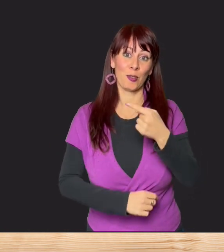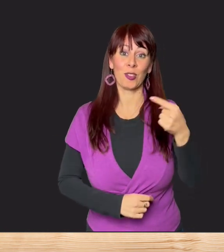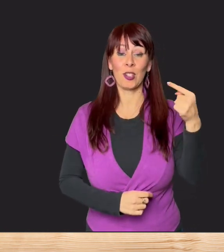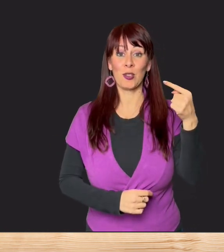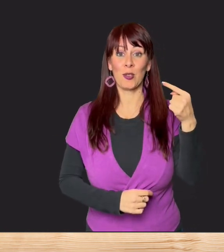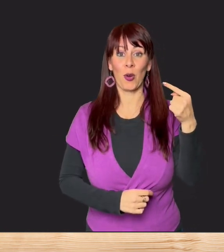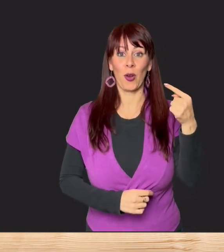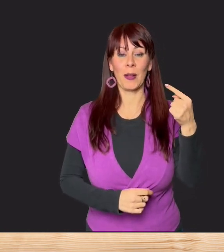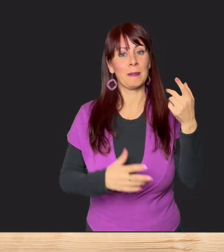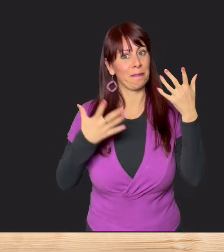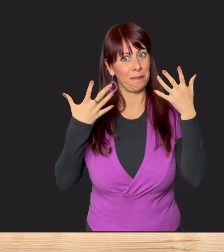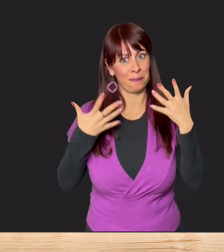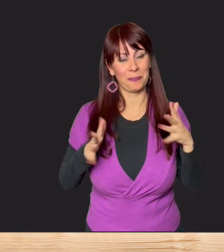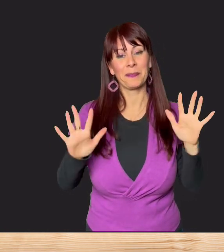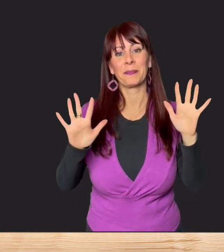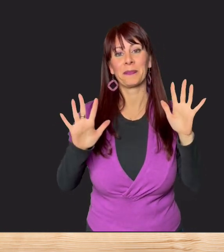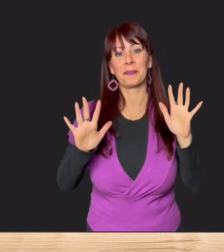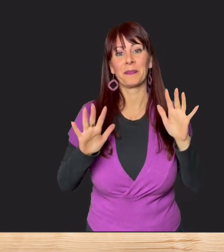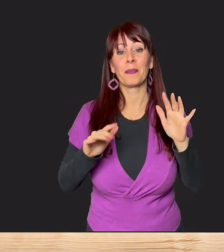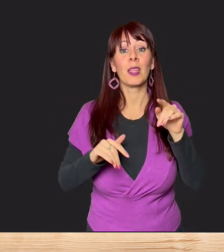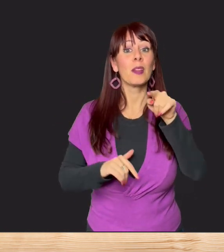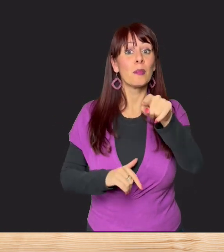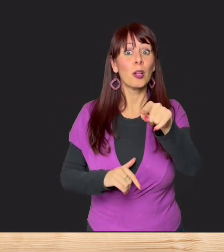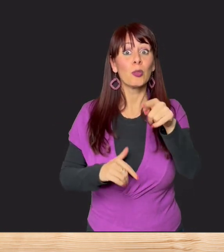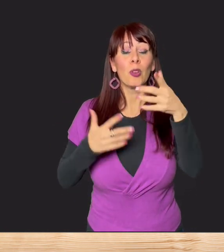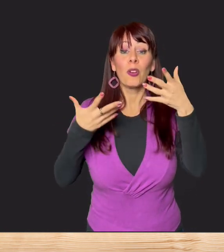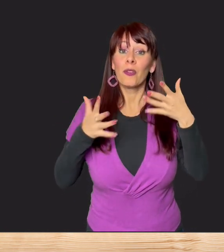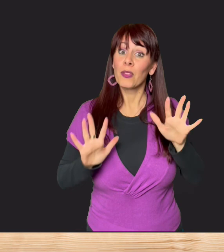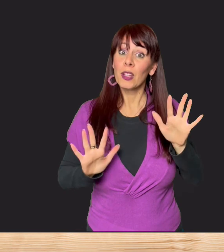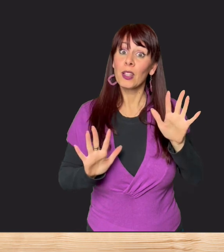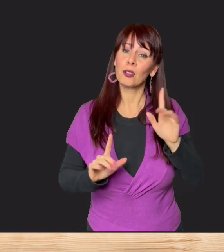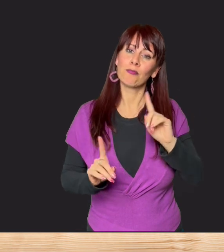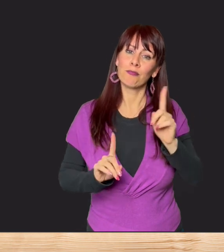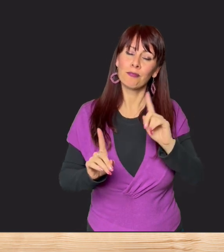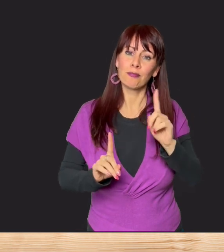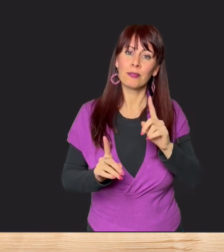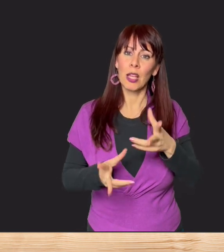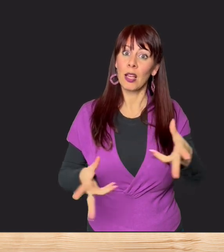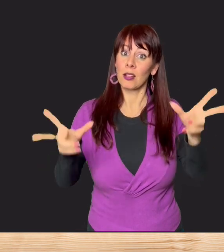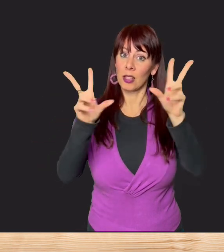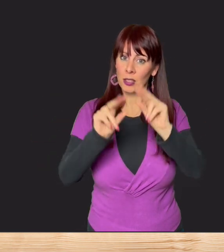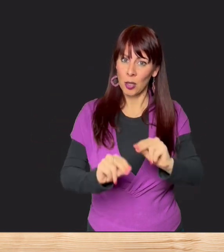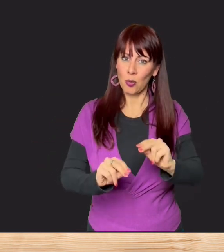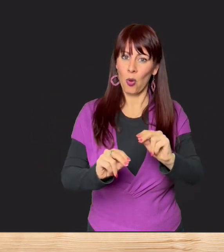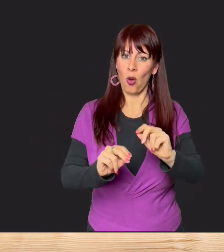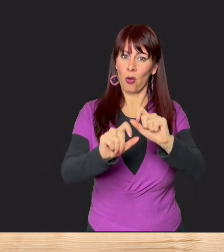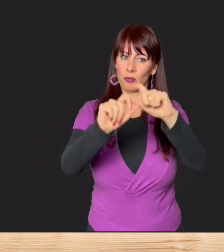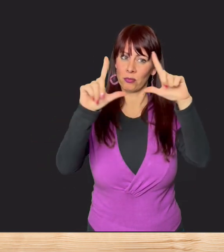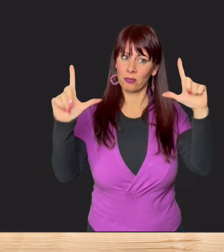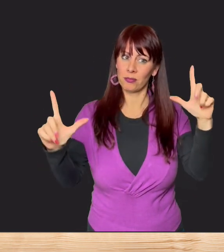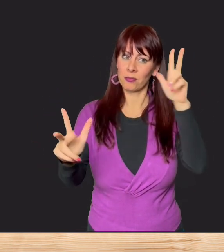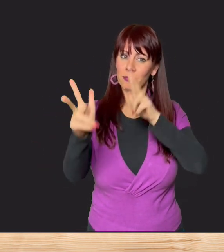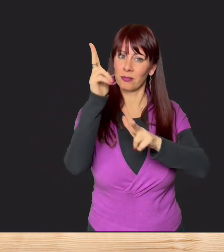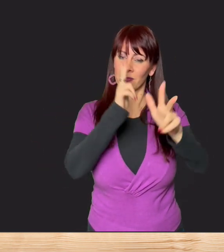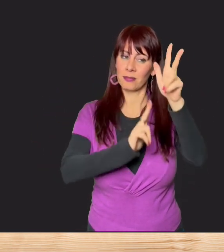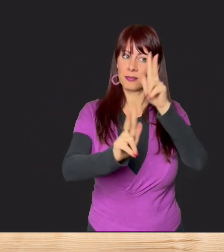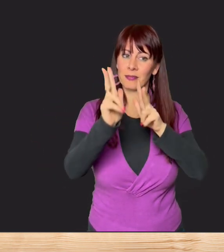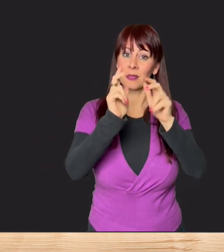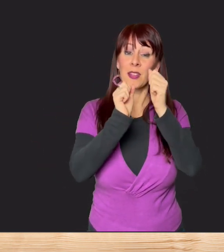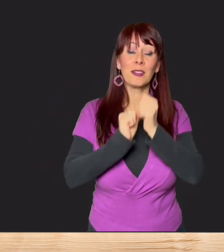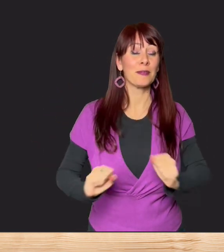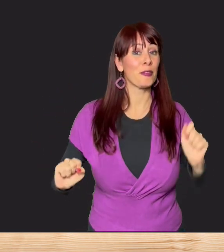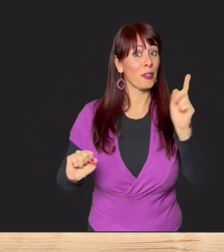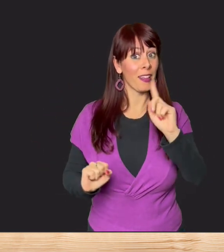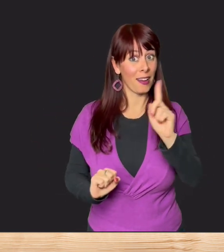per ora noi ci fermiamo qui ma tu non fermarti se non hai capito riascolta la lezione ma non ti